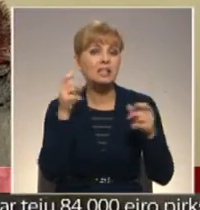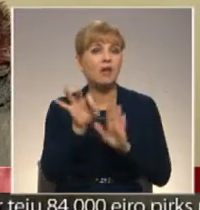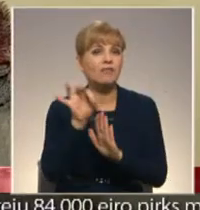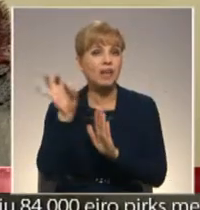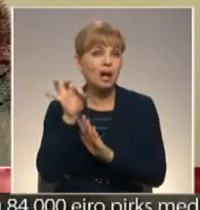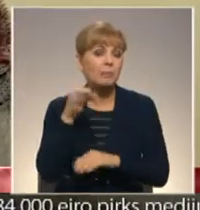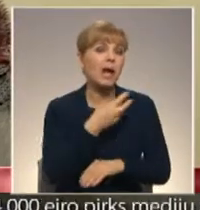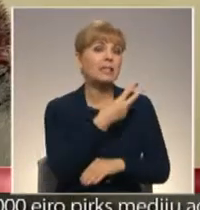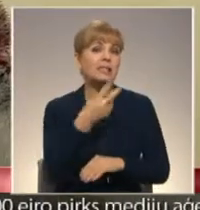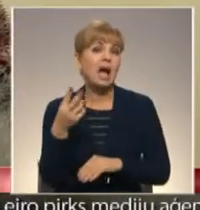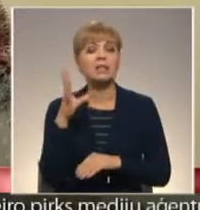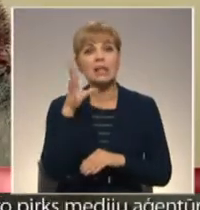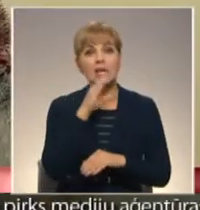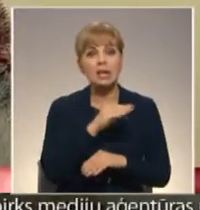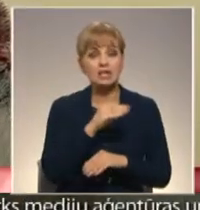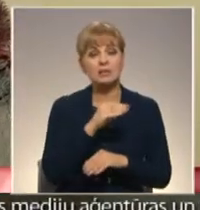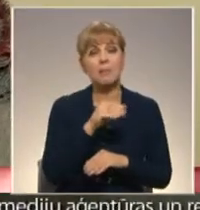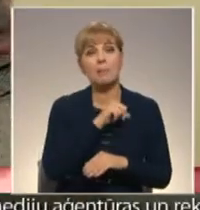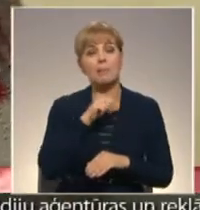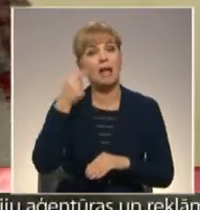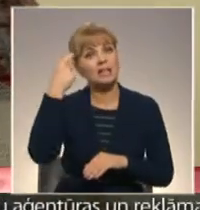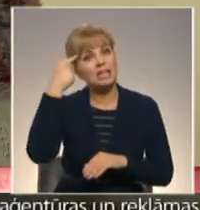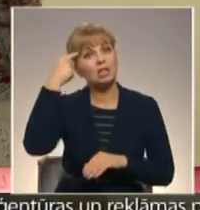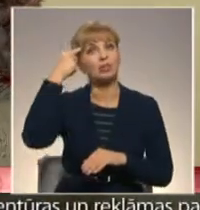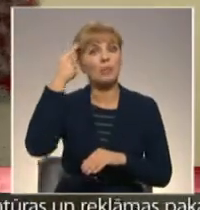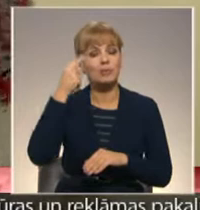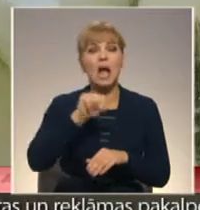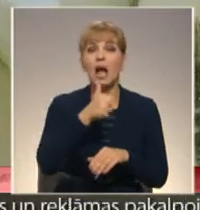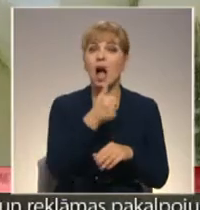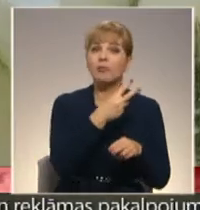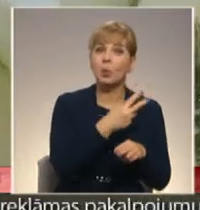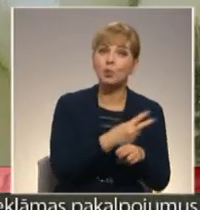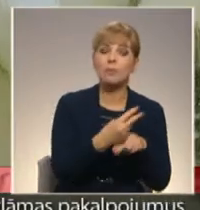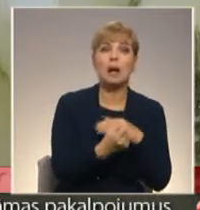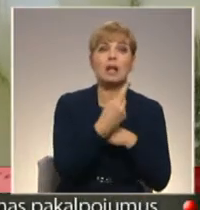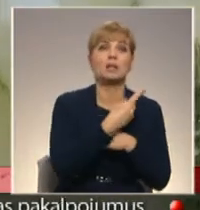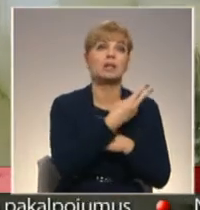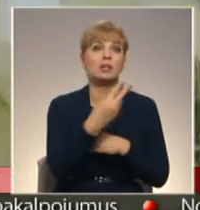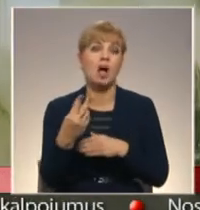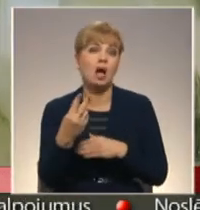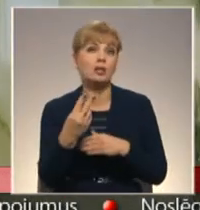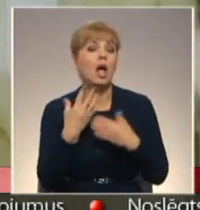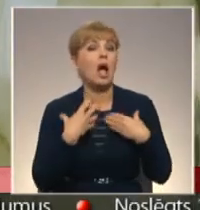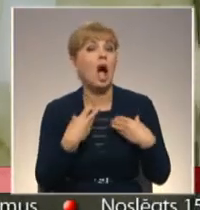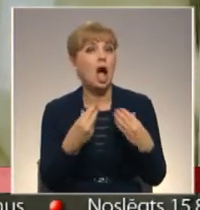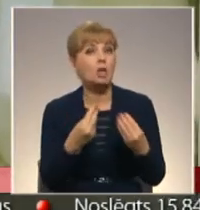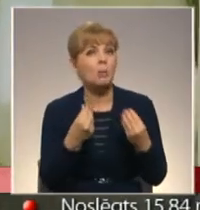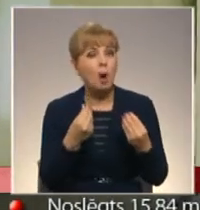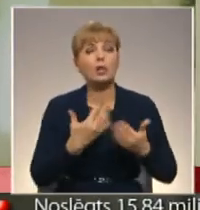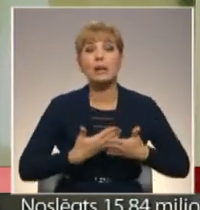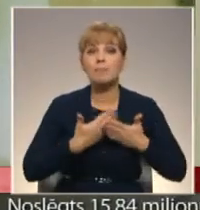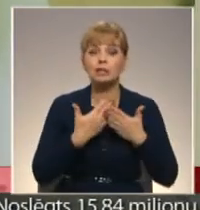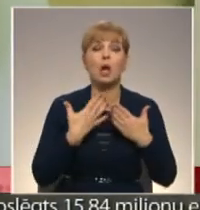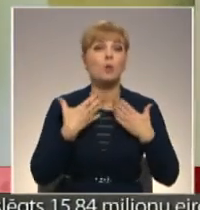skatītājiem tā ir iespēja likt lietās savu iztēli. Galvenais izstādes uzdevums gan esot radīt skatītājos harmoniju un mīlestību, kas